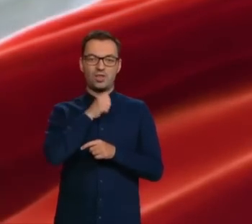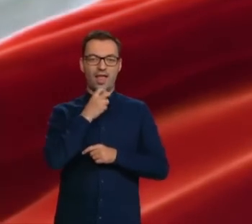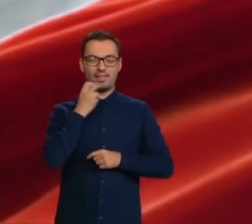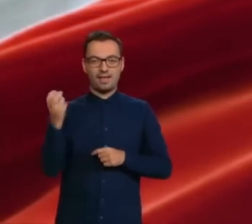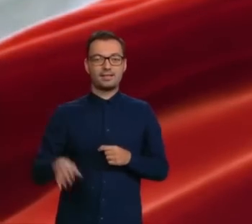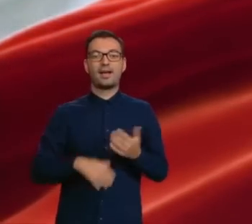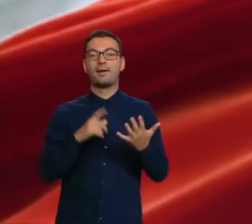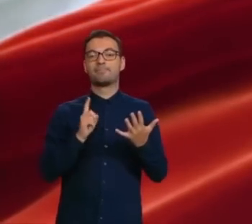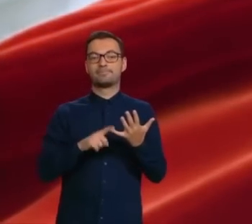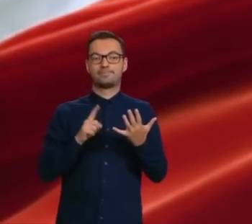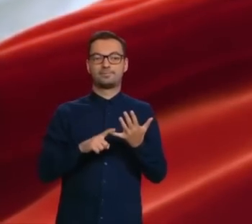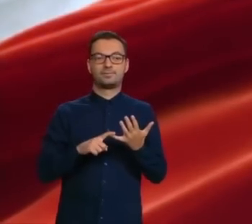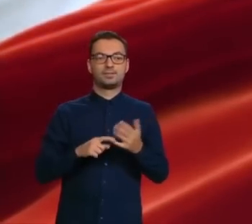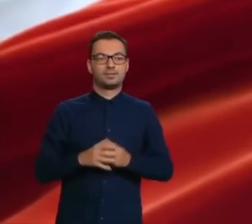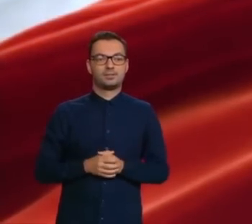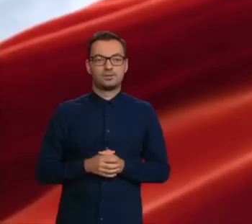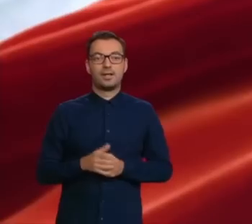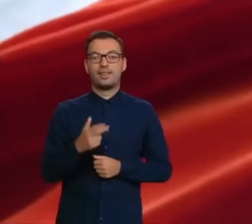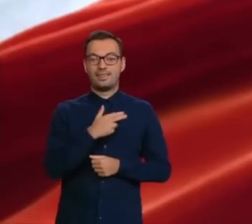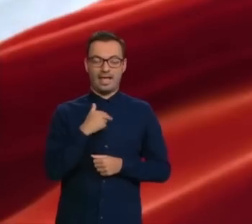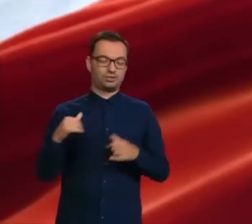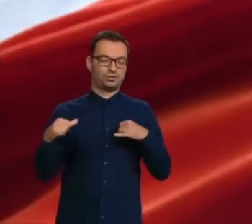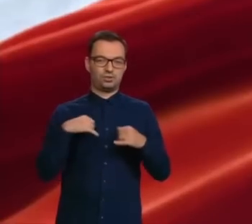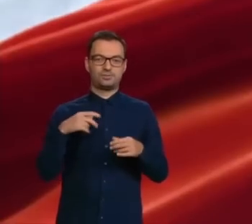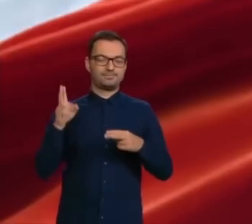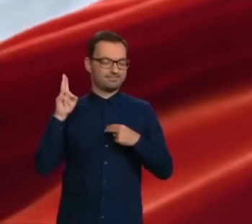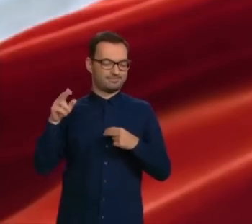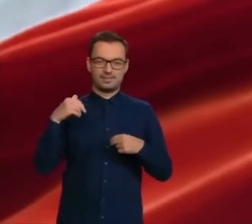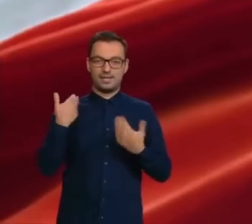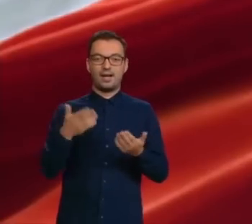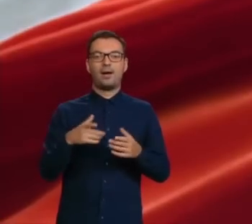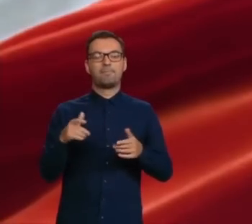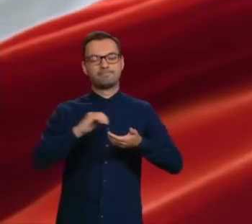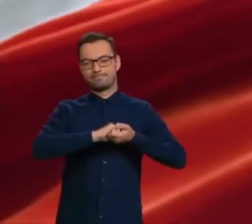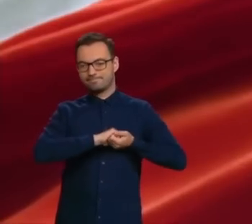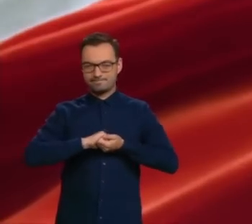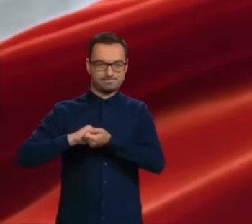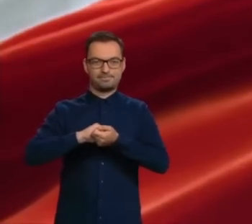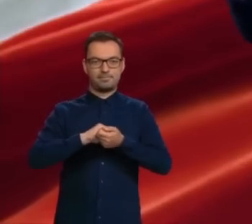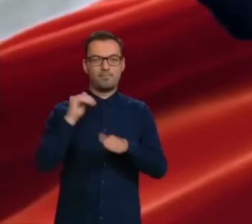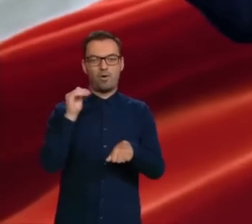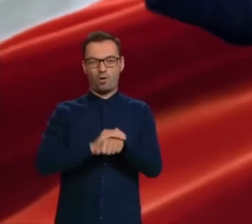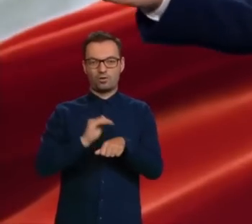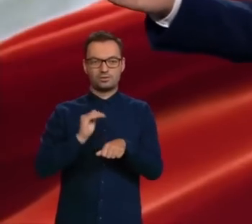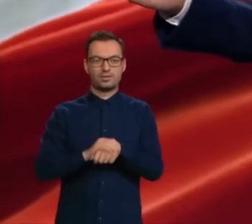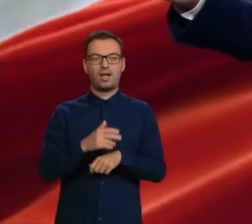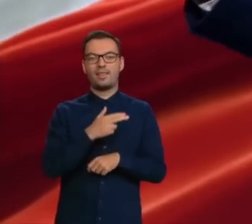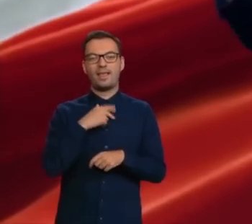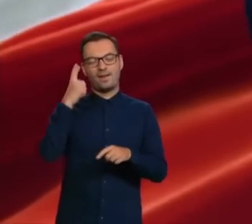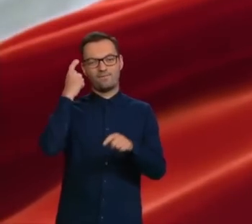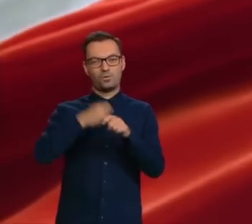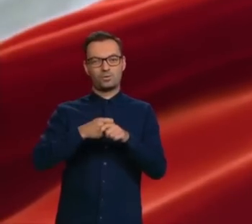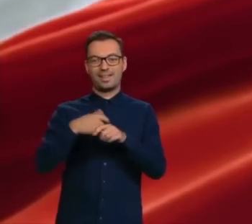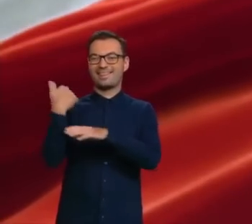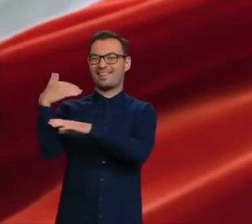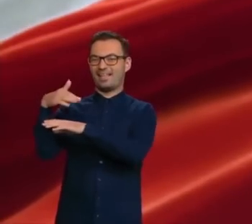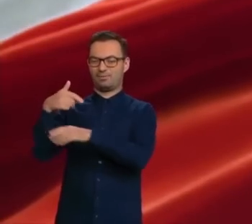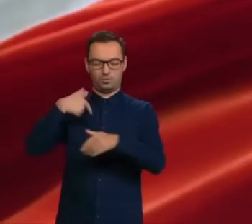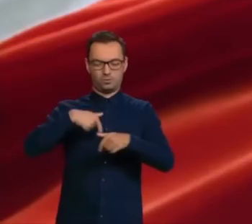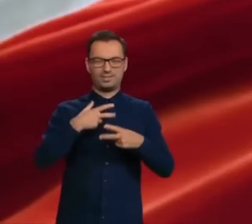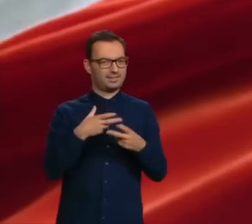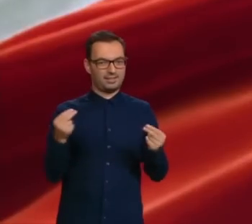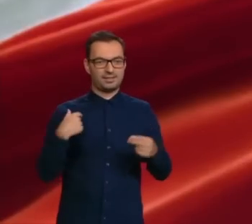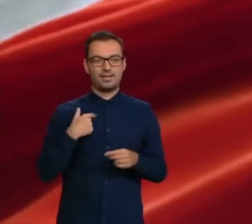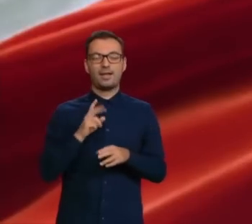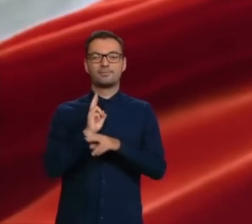co nasz rząd gwarantuje tuż po wyborach, pojednania narodowego. Jeszcze raz przypomnę, nasz wróg jest na zewnątrz, nie wewnątrz. Ja